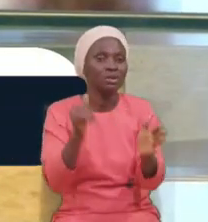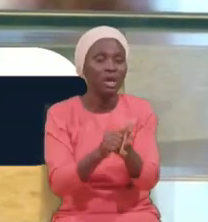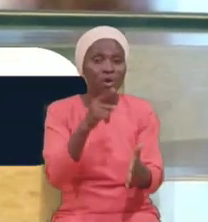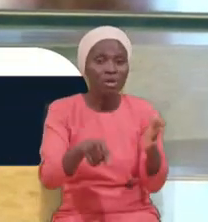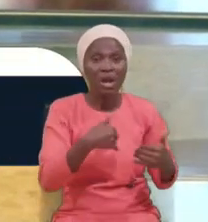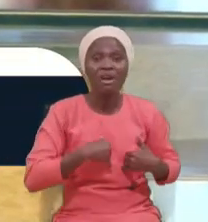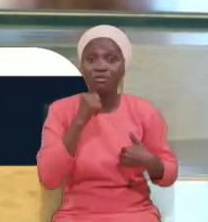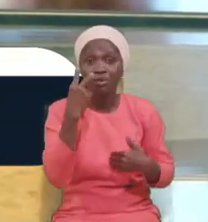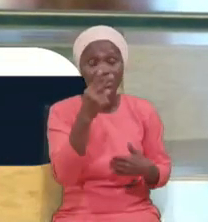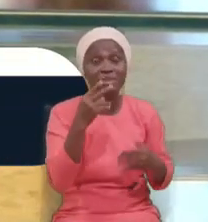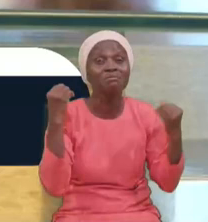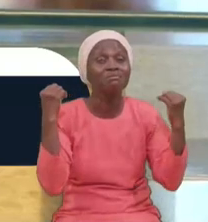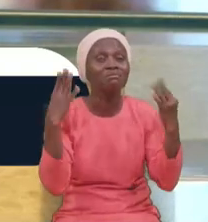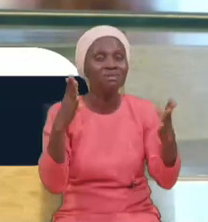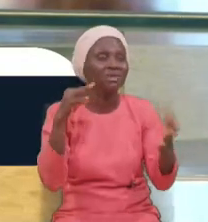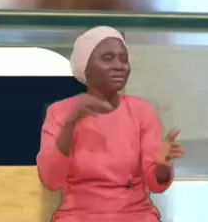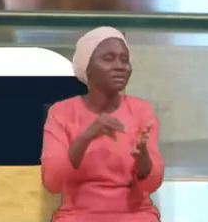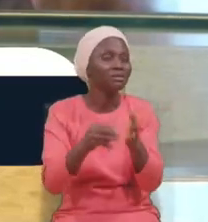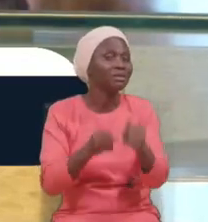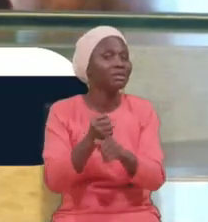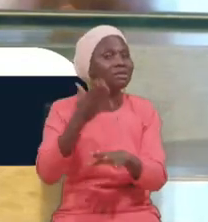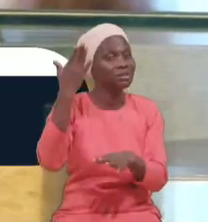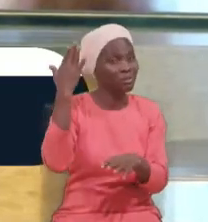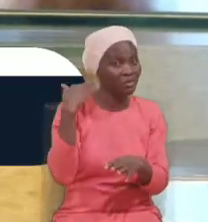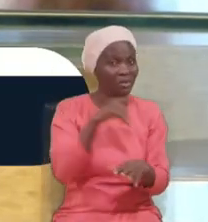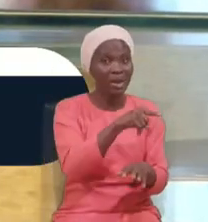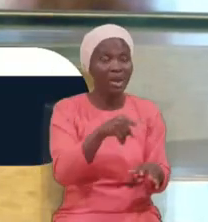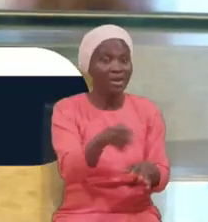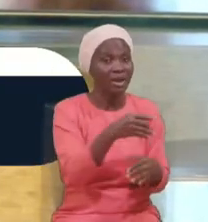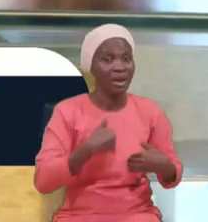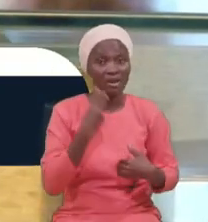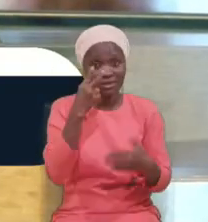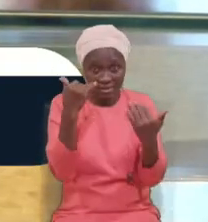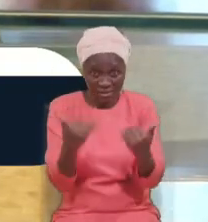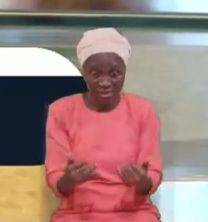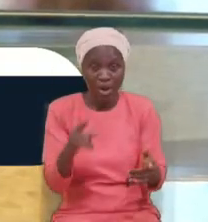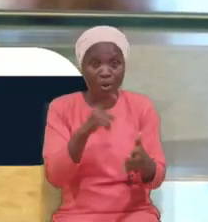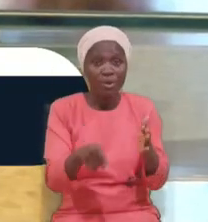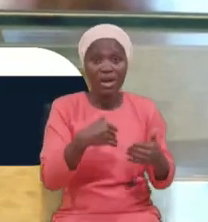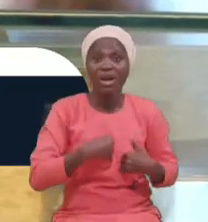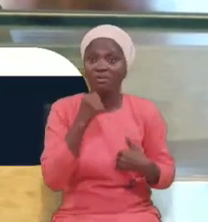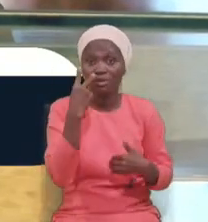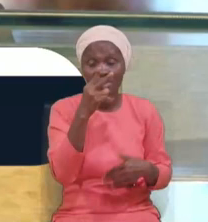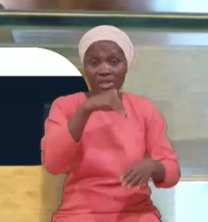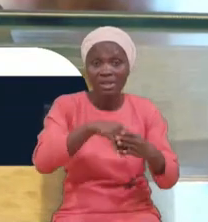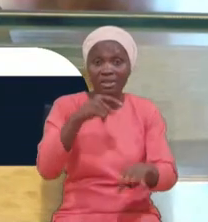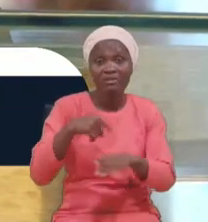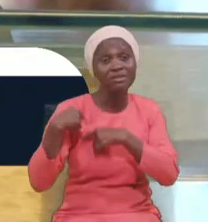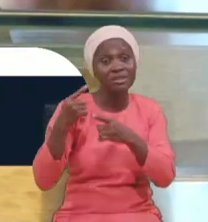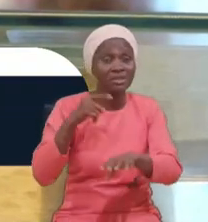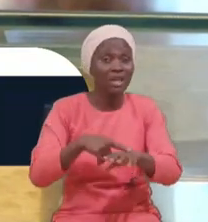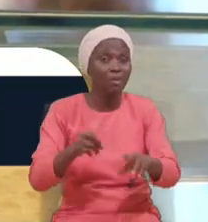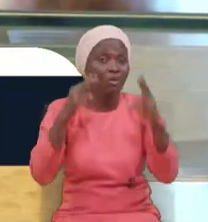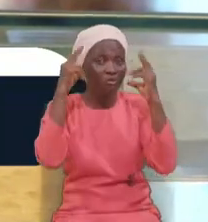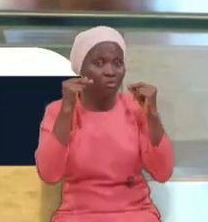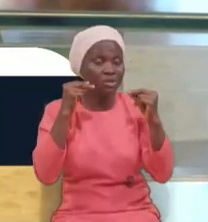qu'on n'a pas vu 1000 ans passés, 2000 ans passés, on le voit maintenant, ce qu'on n'a pas vu depuis le temps de Moïse